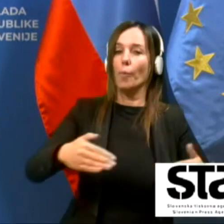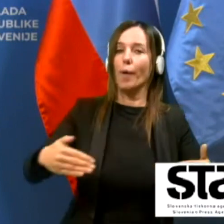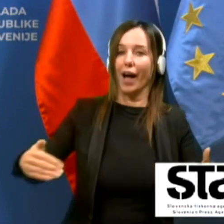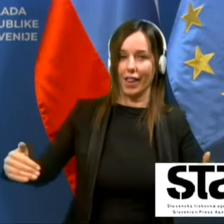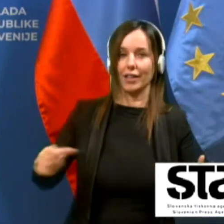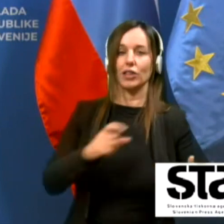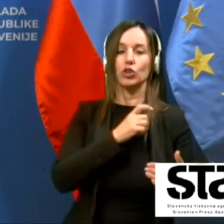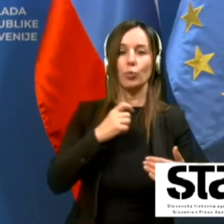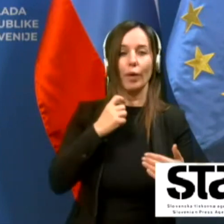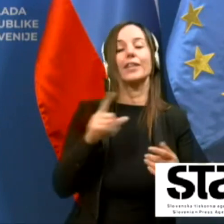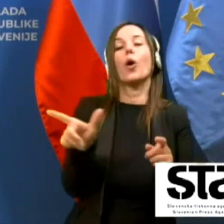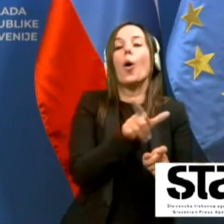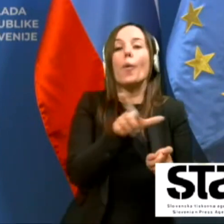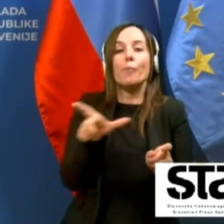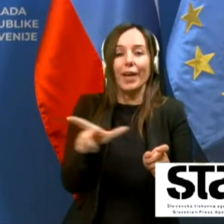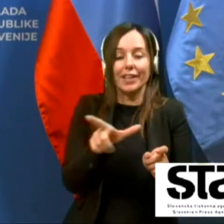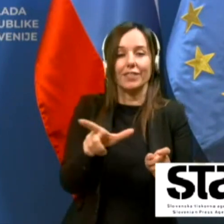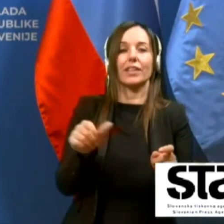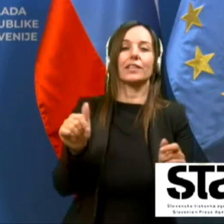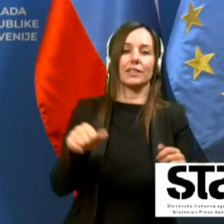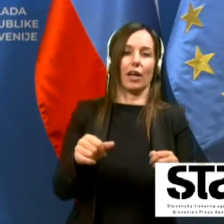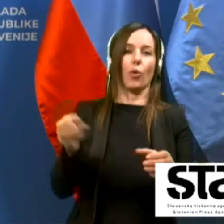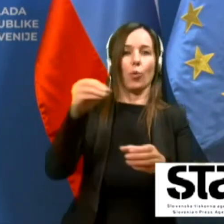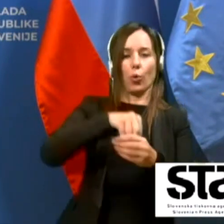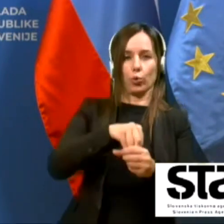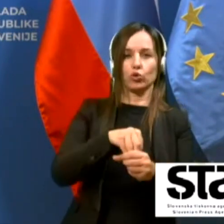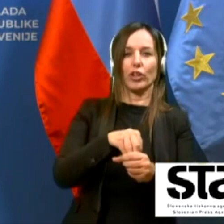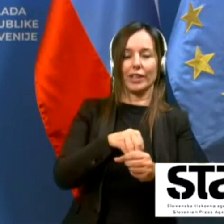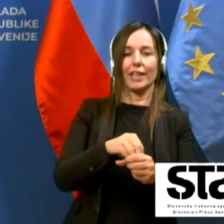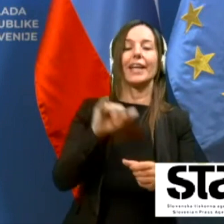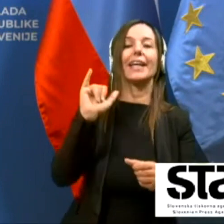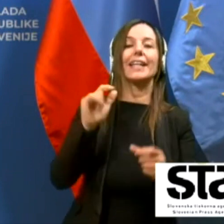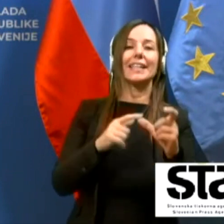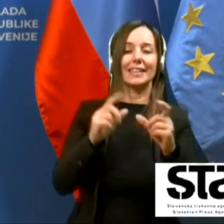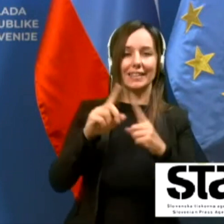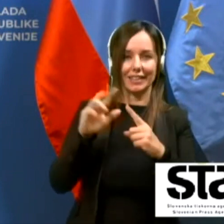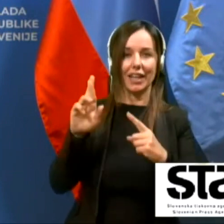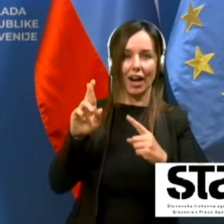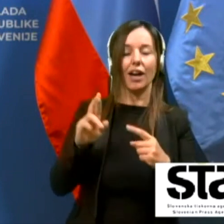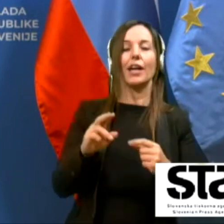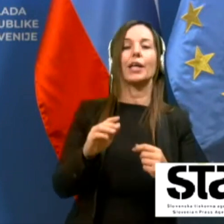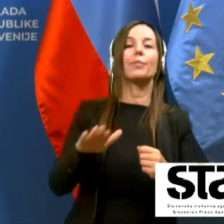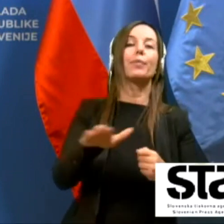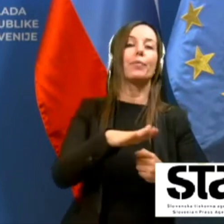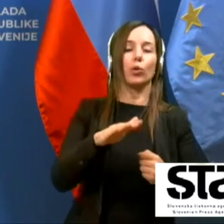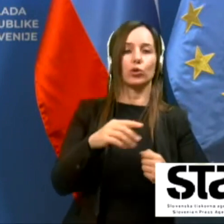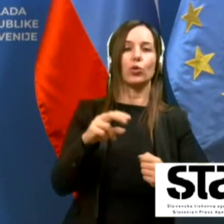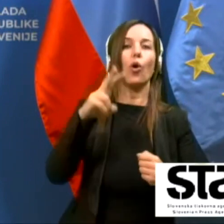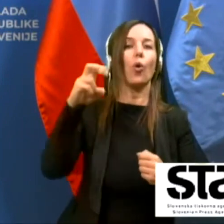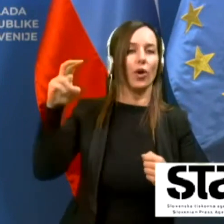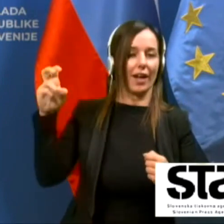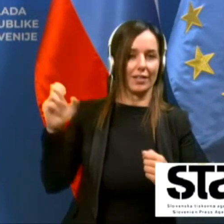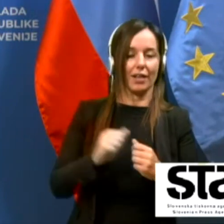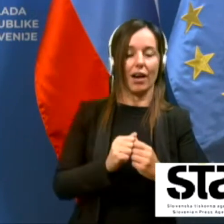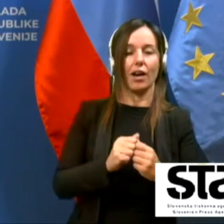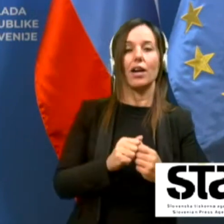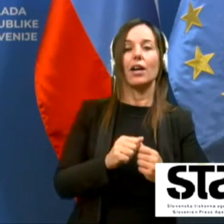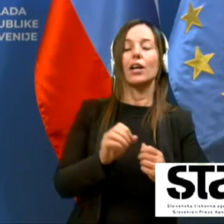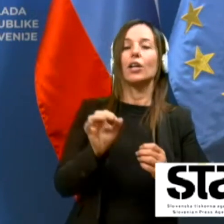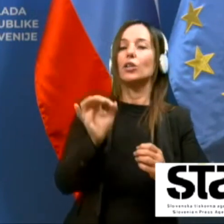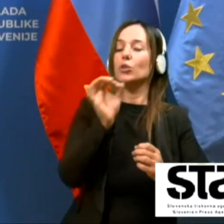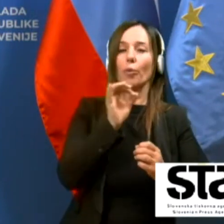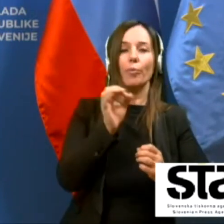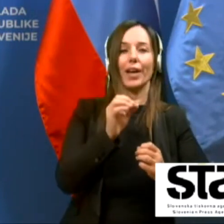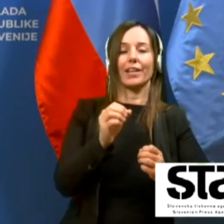pravi Primorsko-Goranska in Istra. Med zelenimi državami ni več nobene evropske